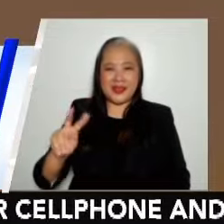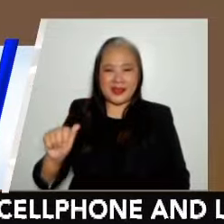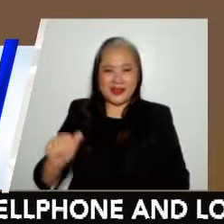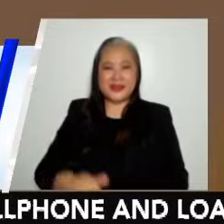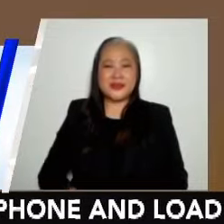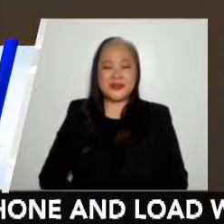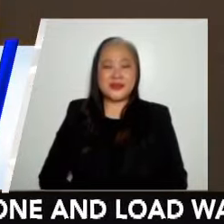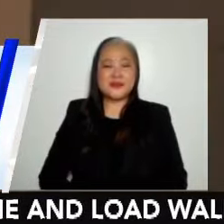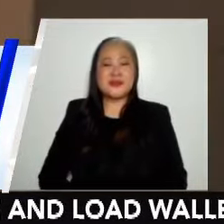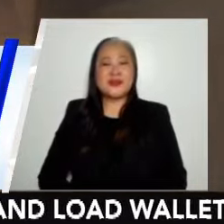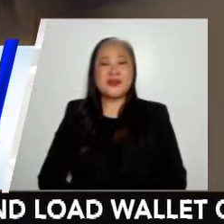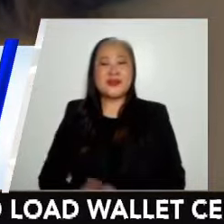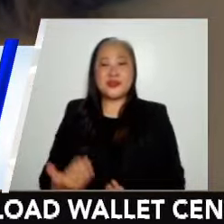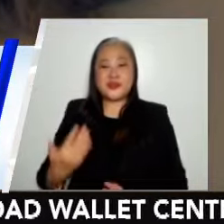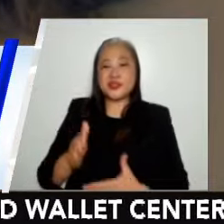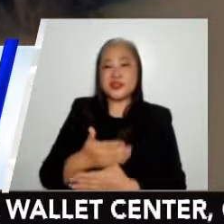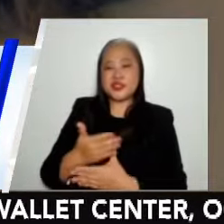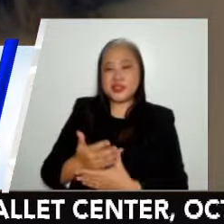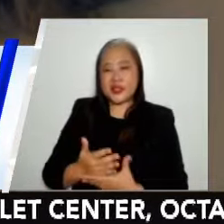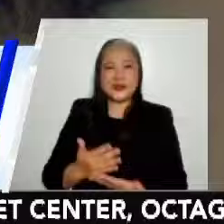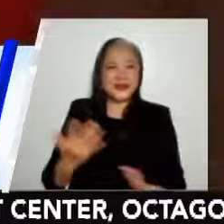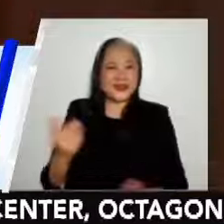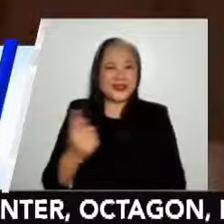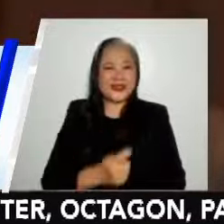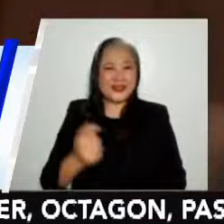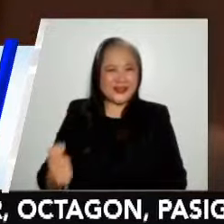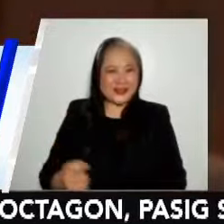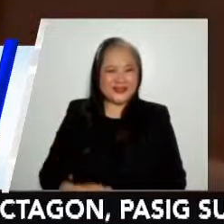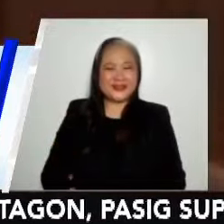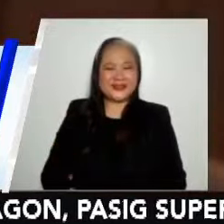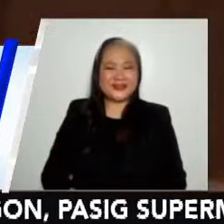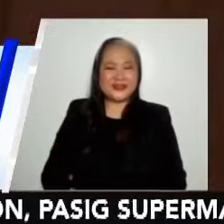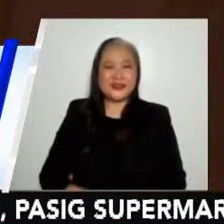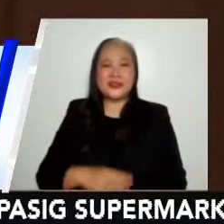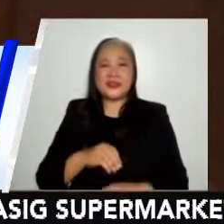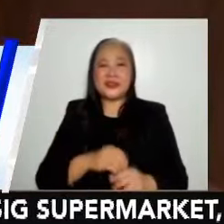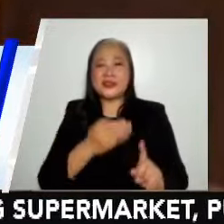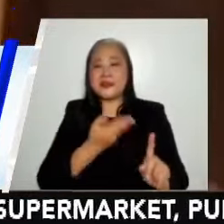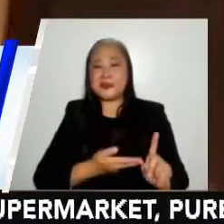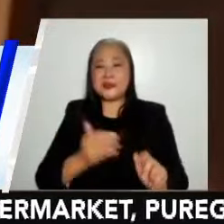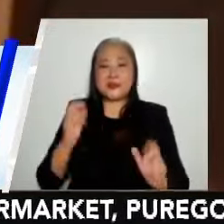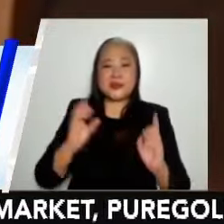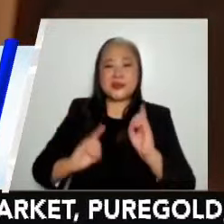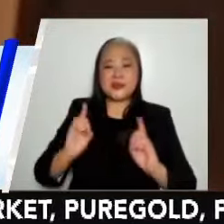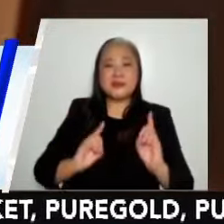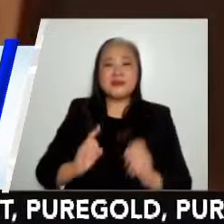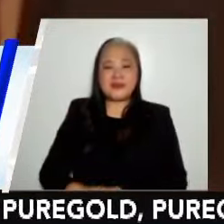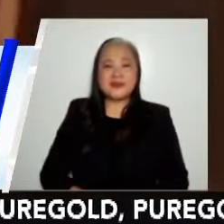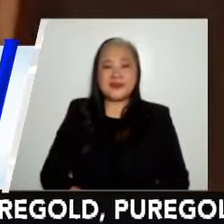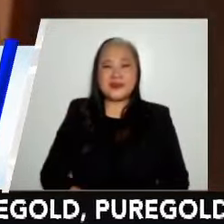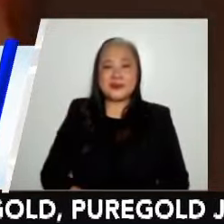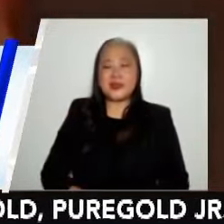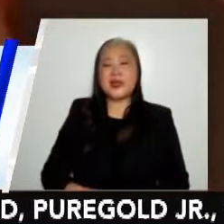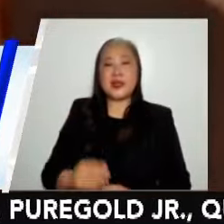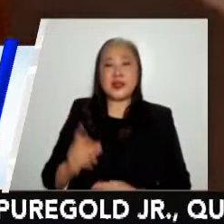mga ganap sa TikTok. Patong nga sa netizens ang ilang behind the scenes na pinost niya mula sa hit Kapuso serie na Stolen